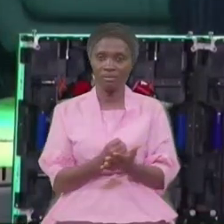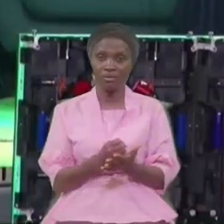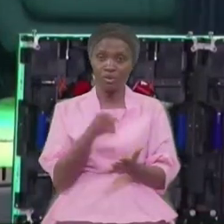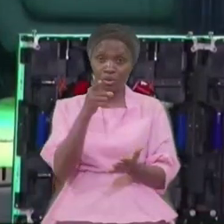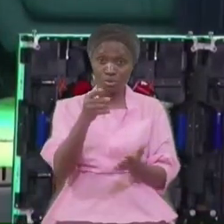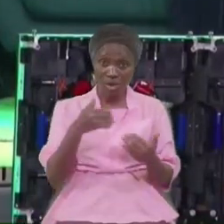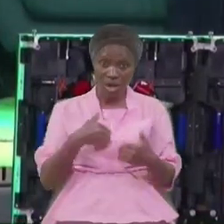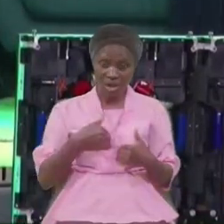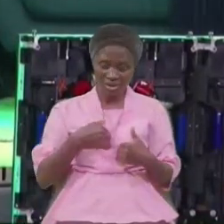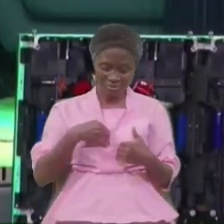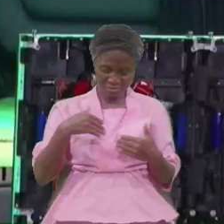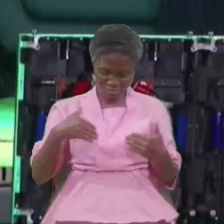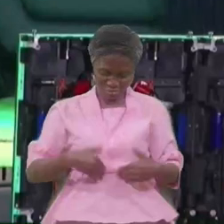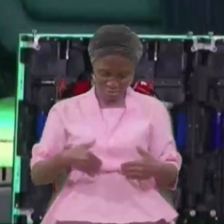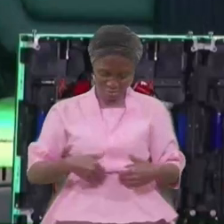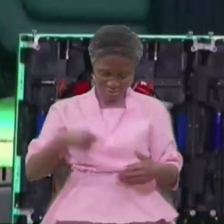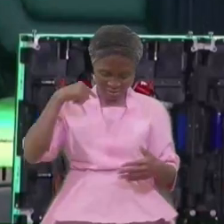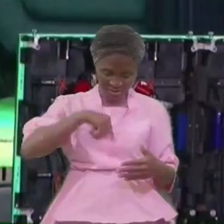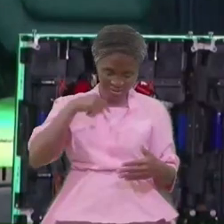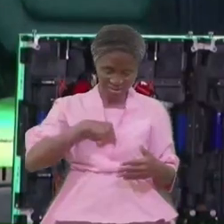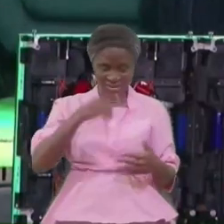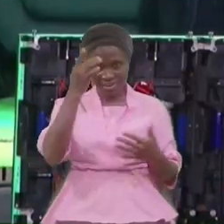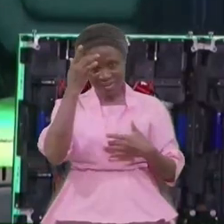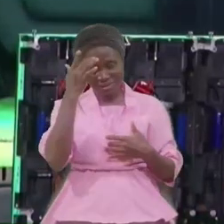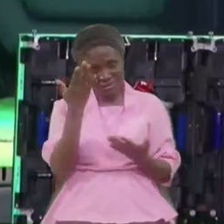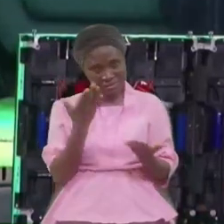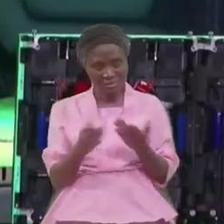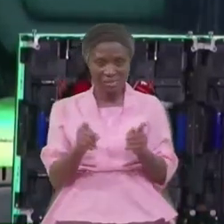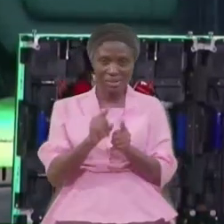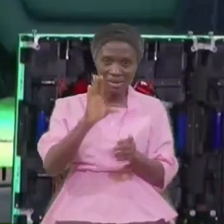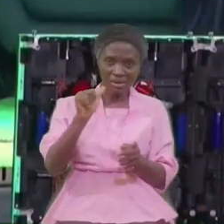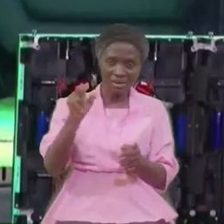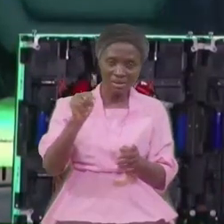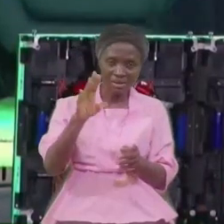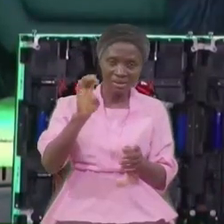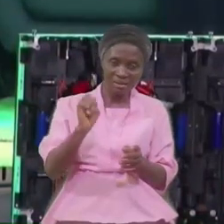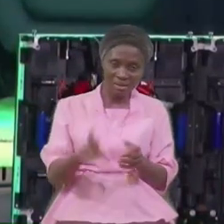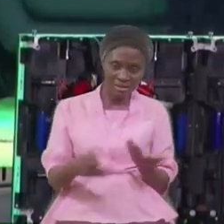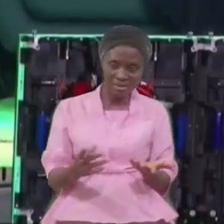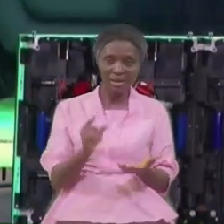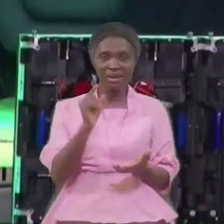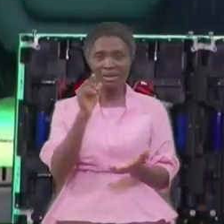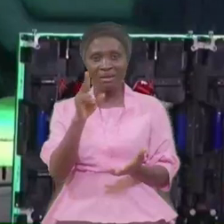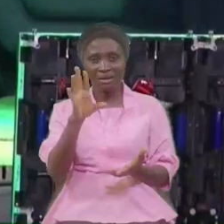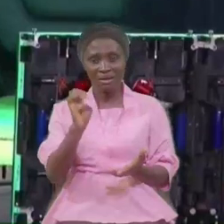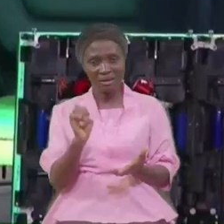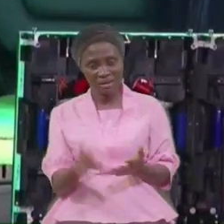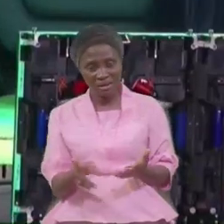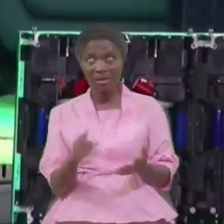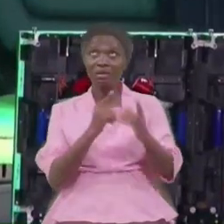avez des maladies internes telles que le cancer, l'ulcère, le Seigneur va vous